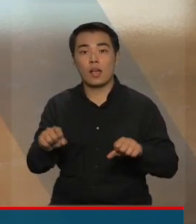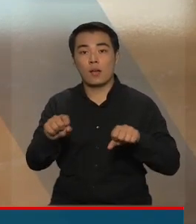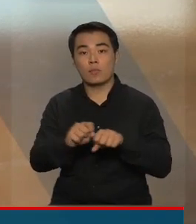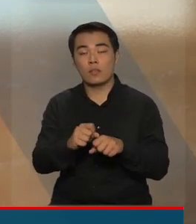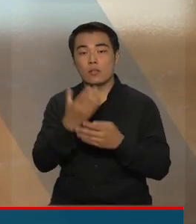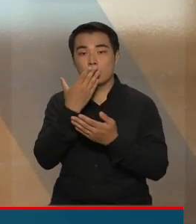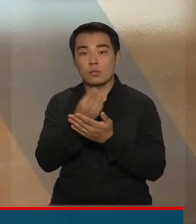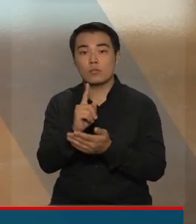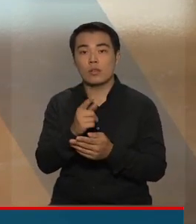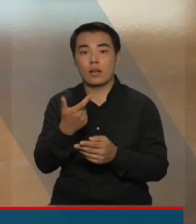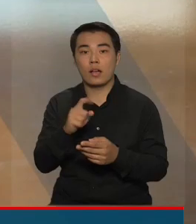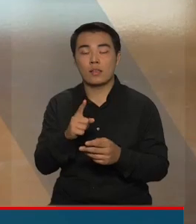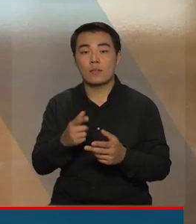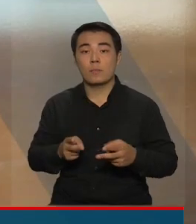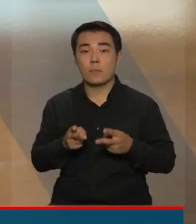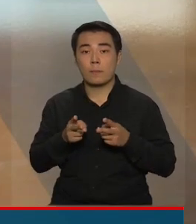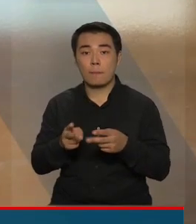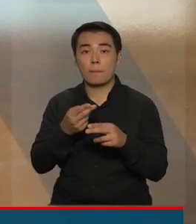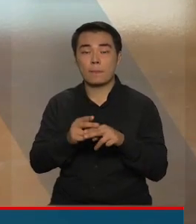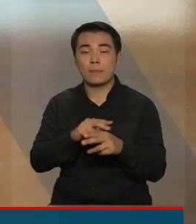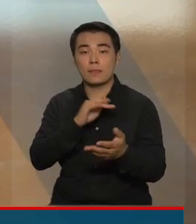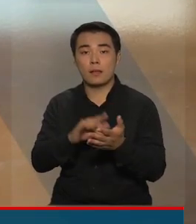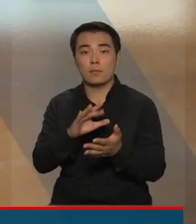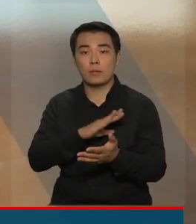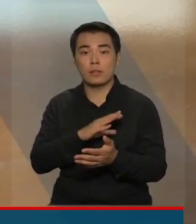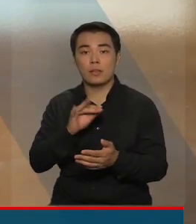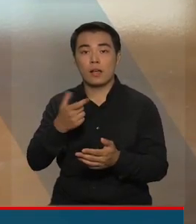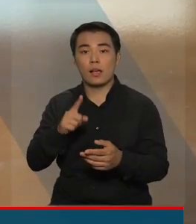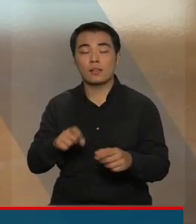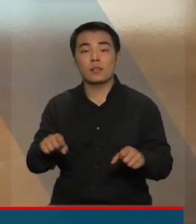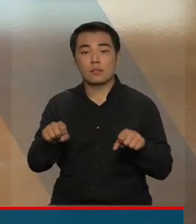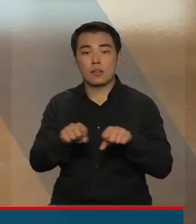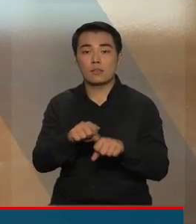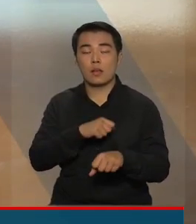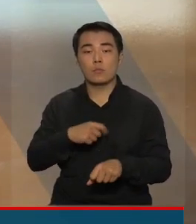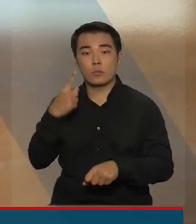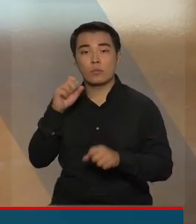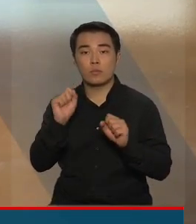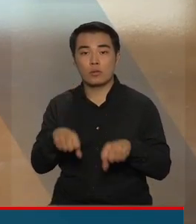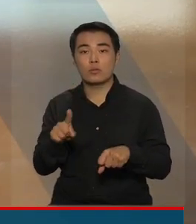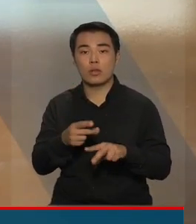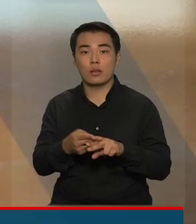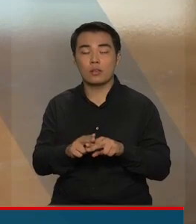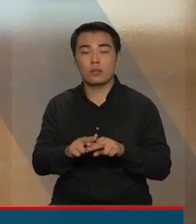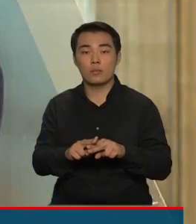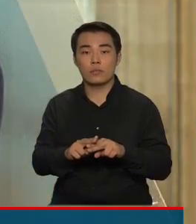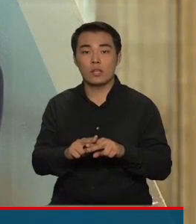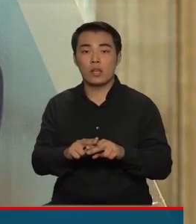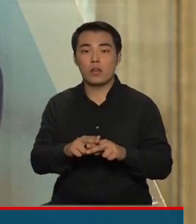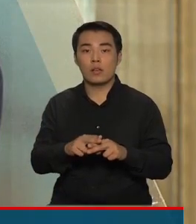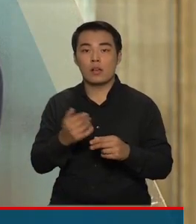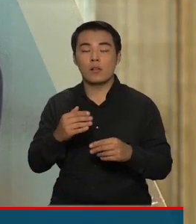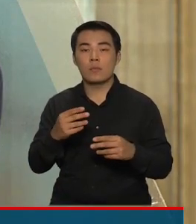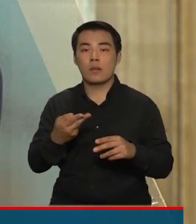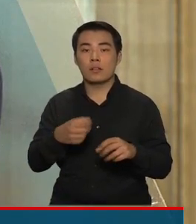жеке газ қазандықтарына қосылу көзделген. Сондықтан газ келді деп есептеп отырмыз. Өйткені нысандар